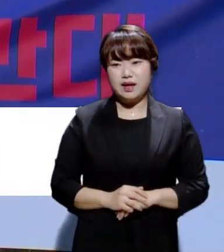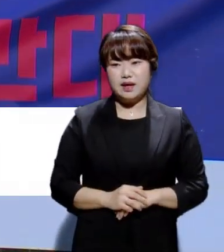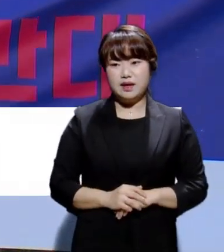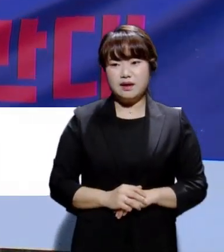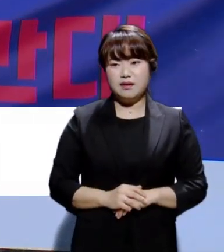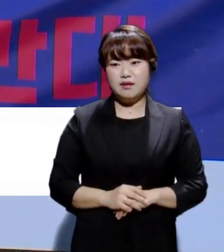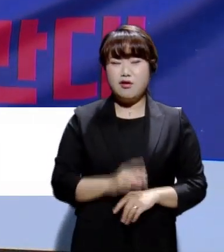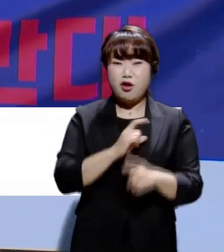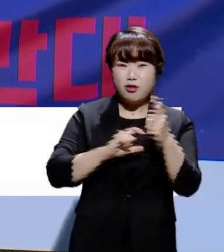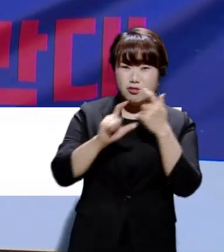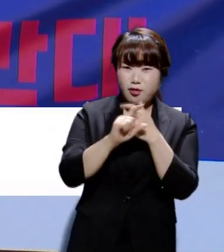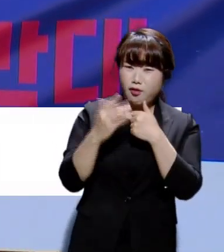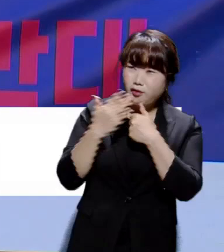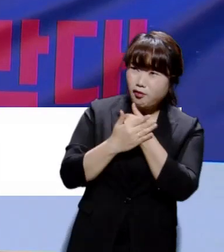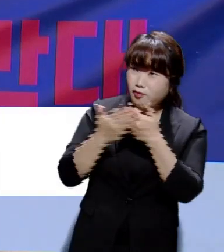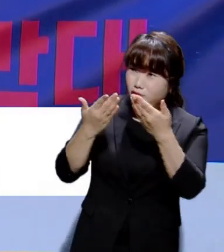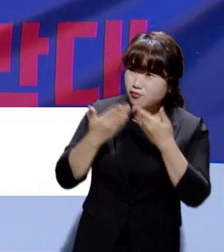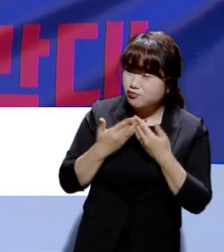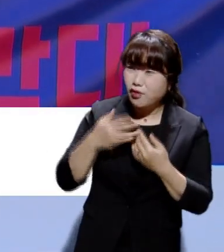그러니 뭐 더